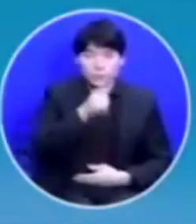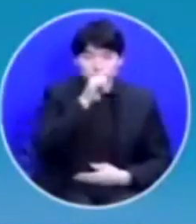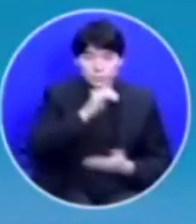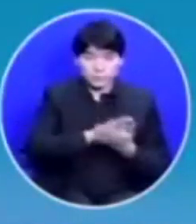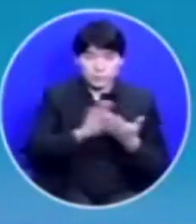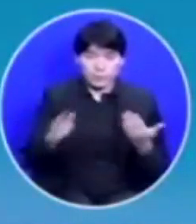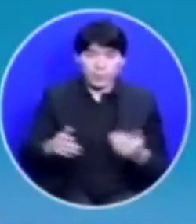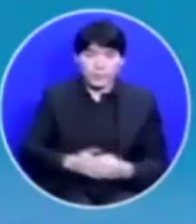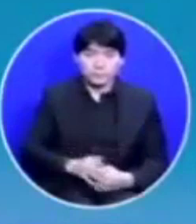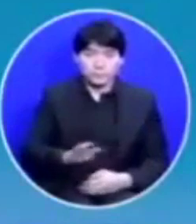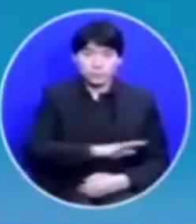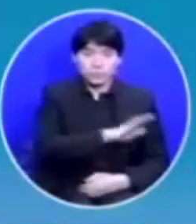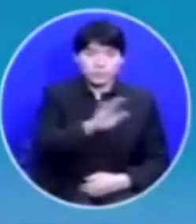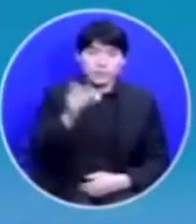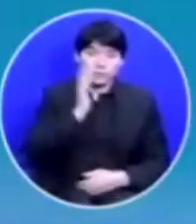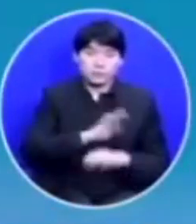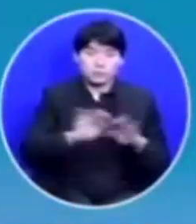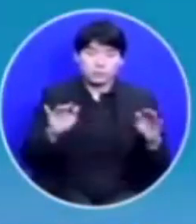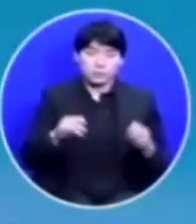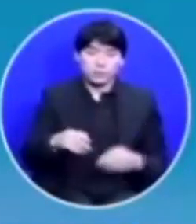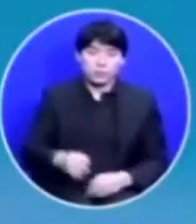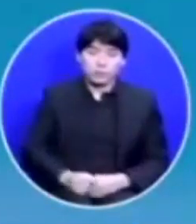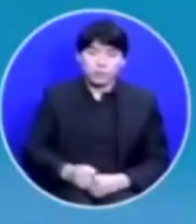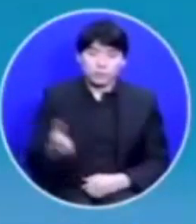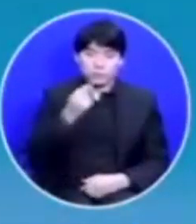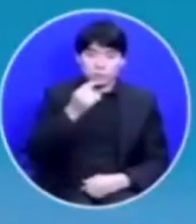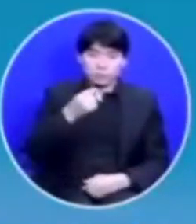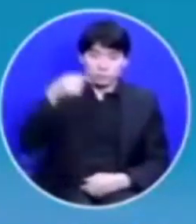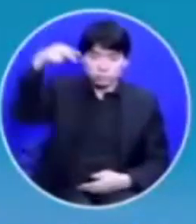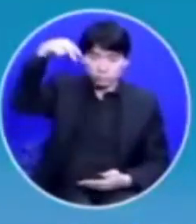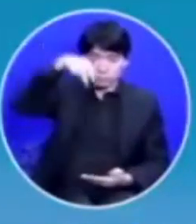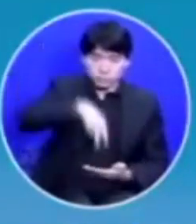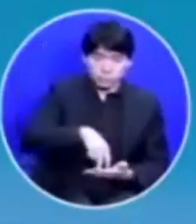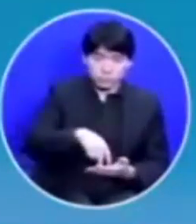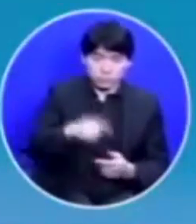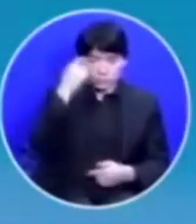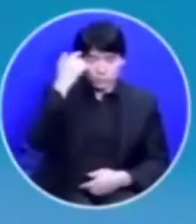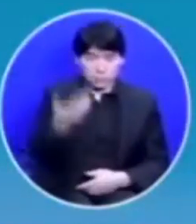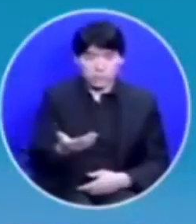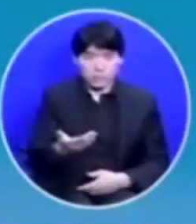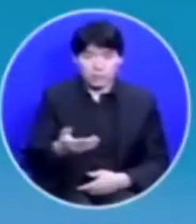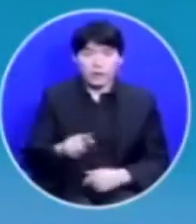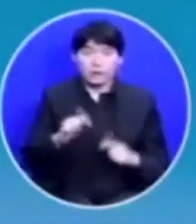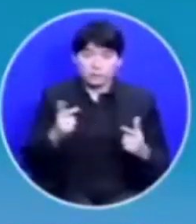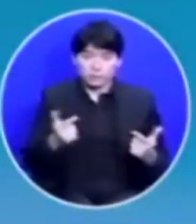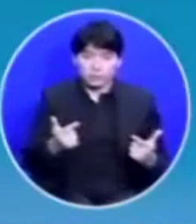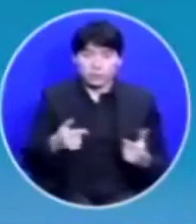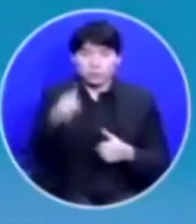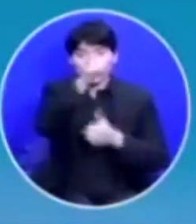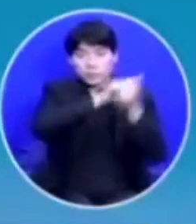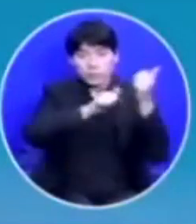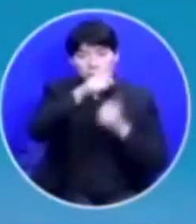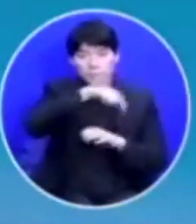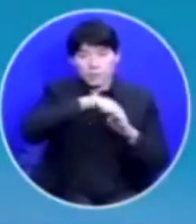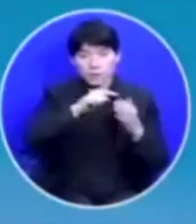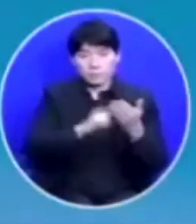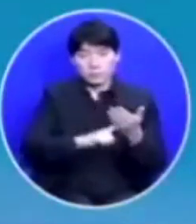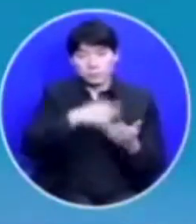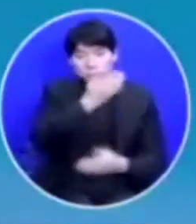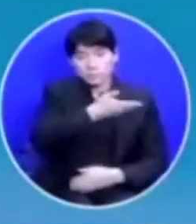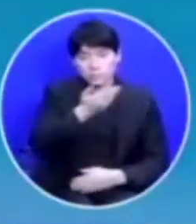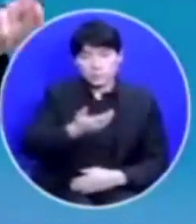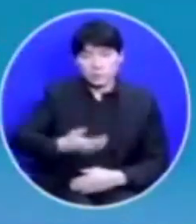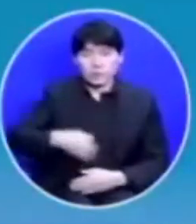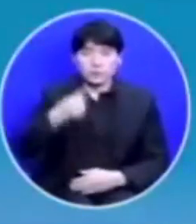우리가 그냥 하늘에서 뚝 떨어졌습니다 까 다 아아 우리 조상들의 마음으로부터 흐르는 쓴 뿌리를